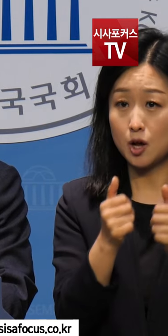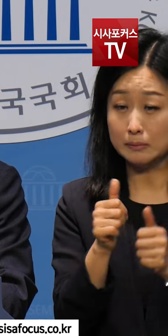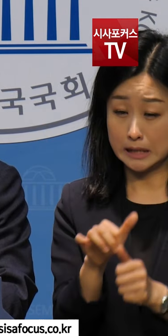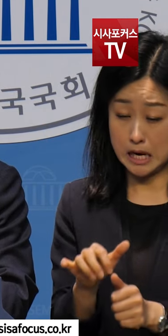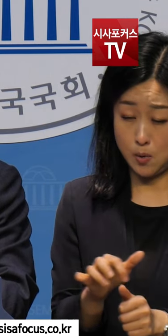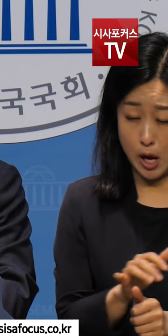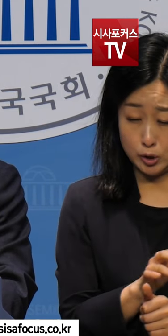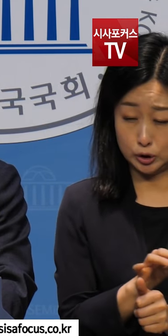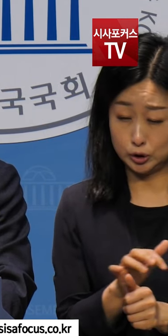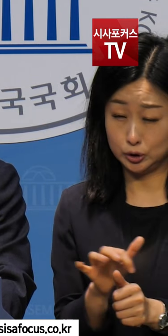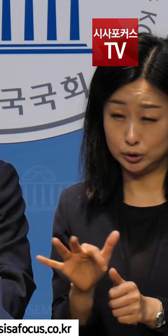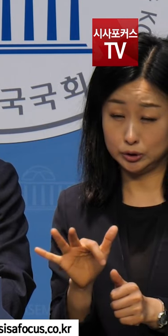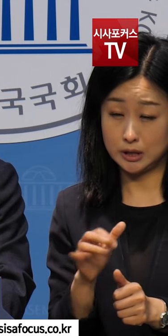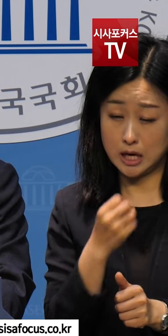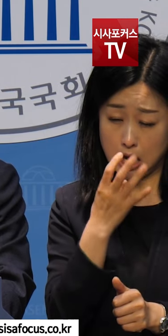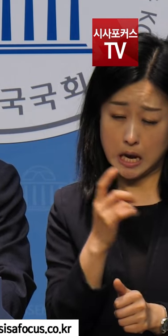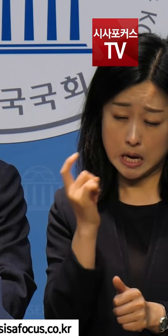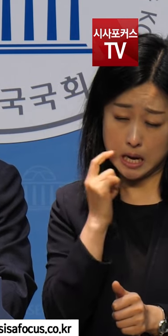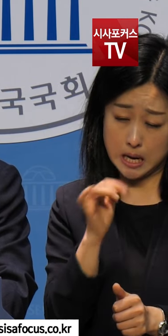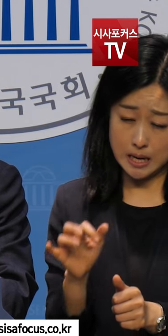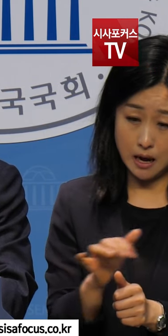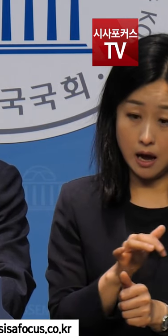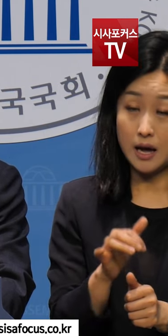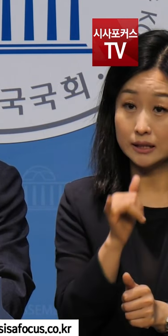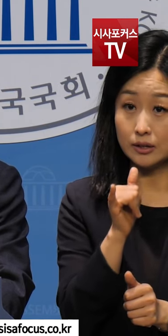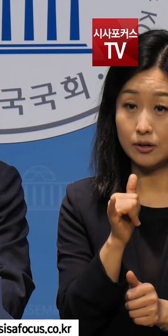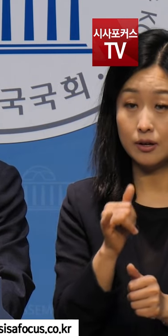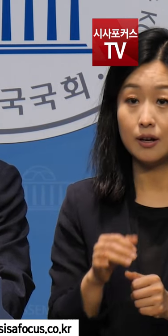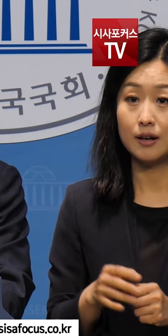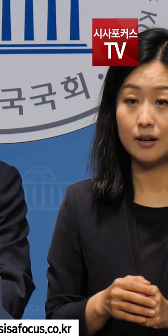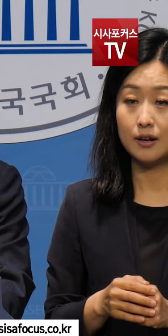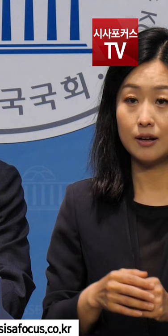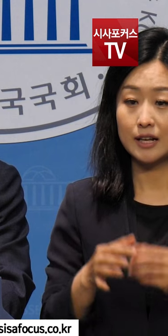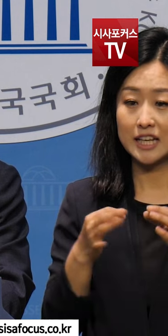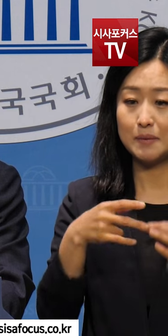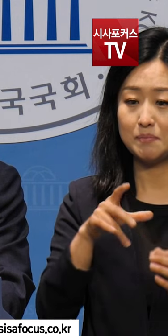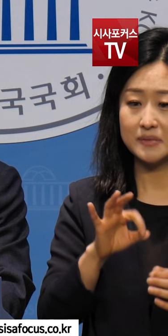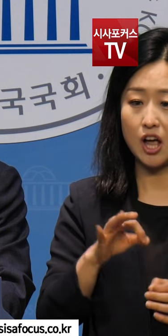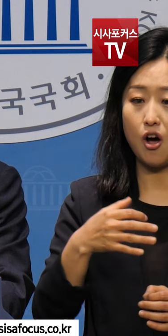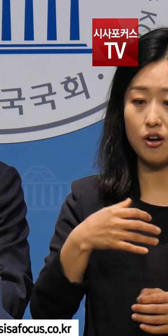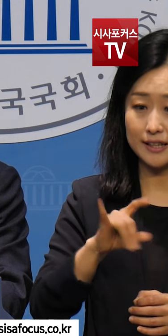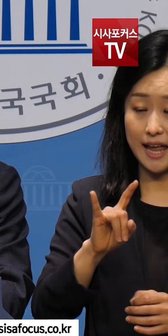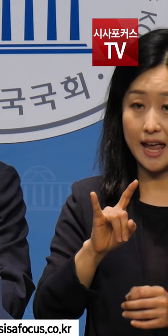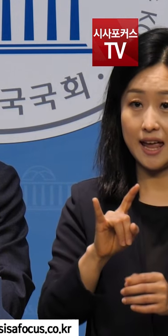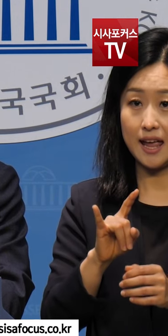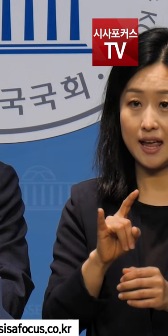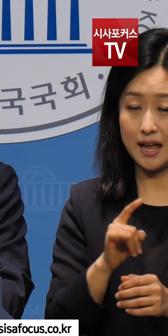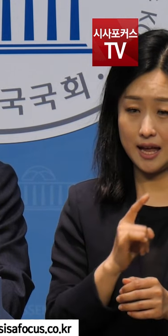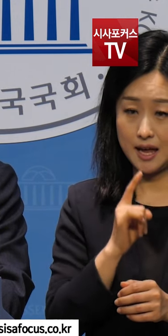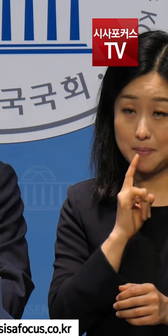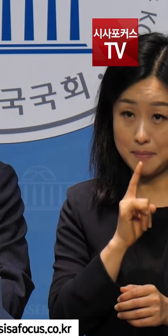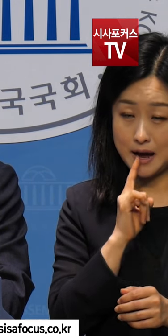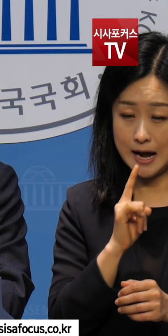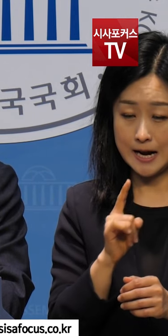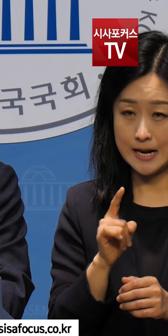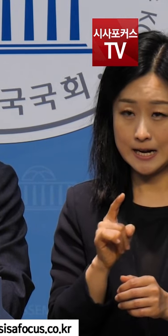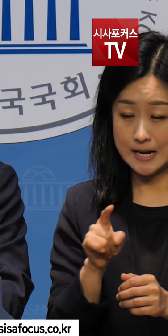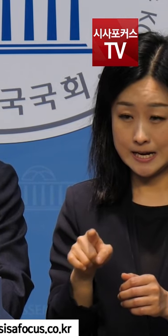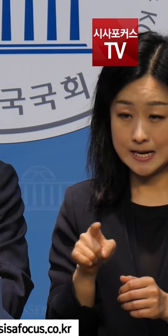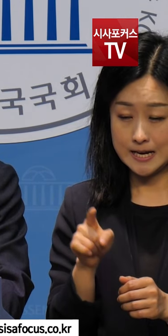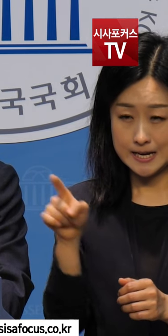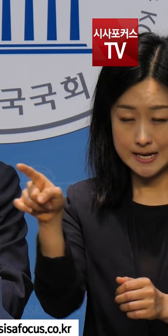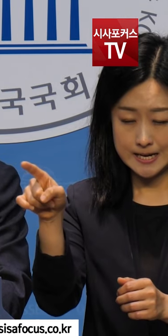의혹은 또 어떻습니까? 김성태의 진술을 인정하고 대북 송금을 이재명을 위하여 한 일이라고